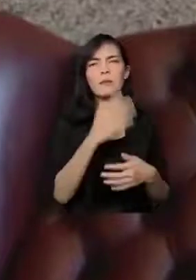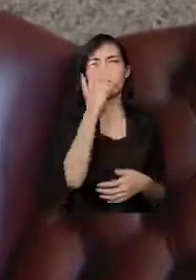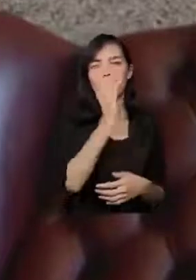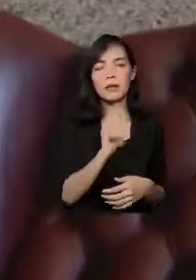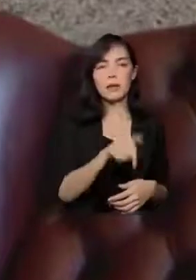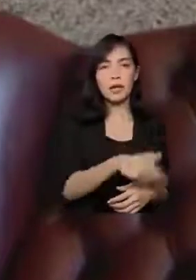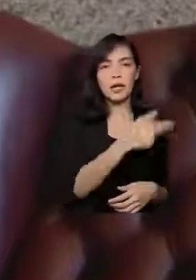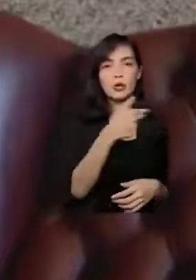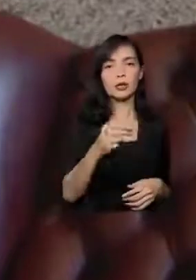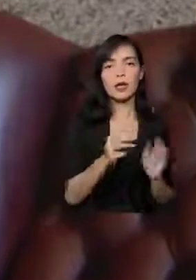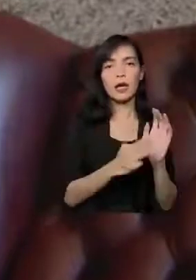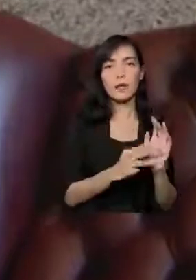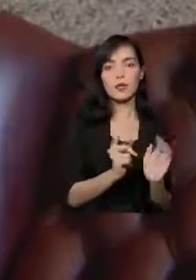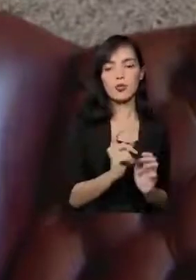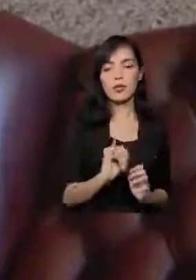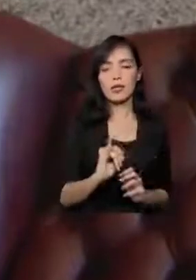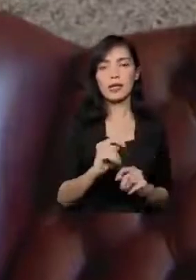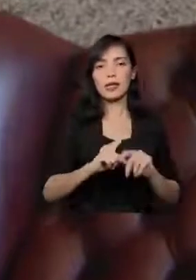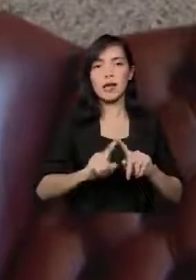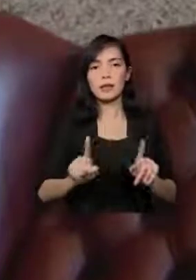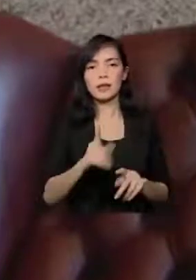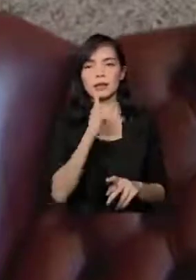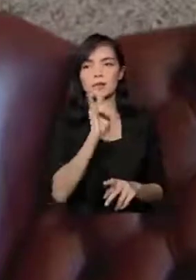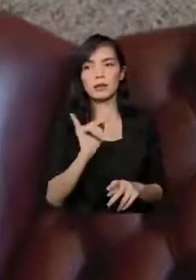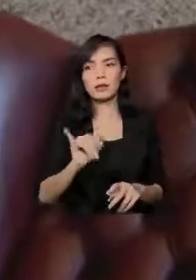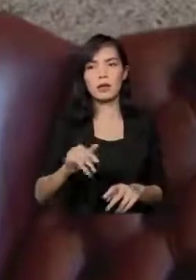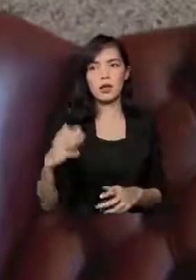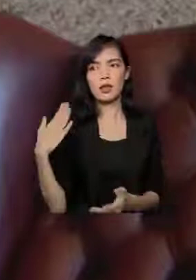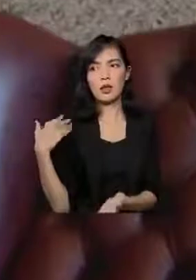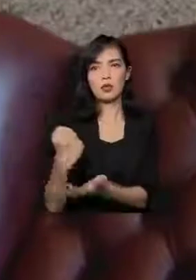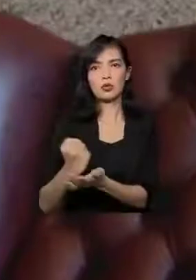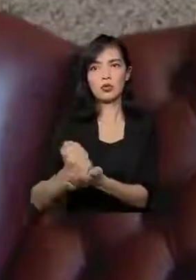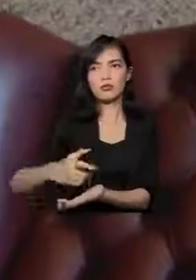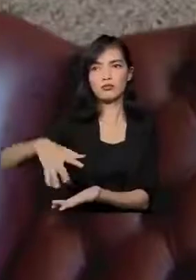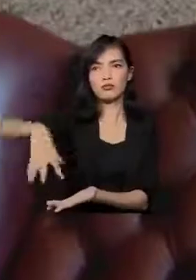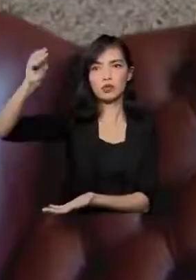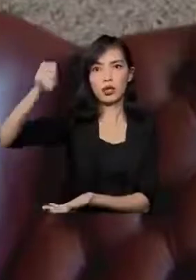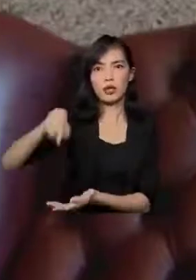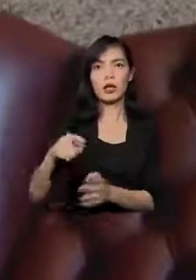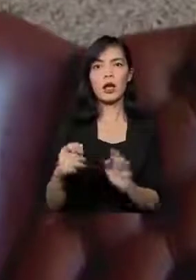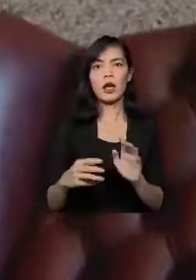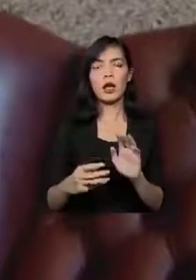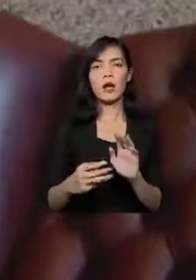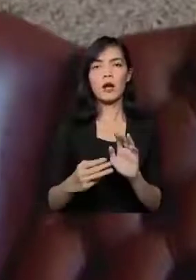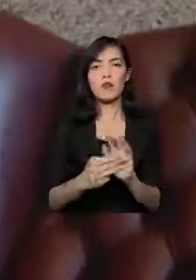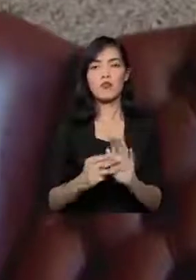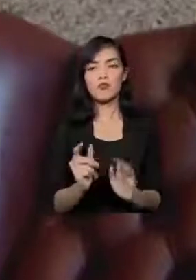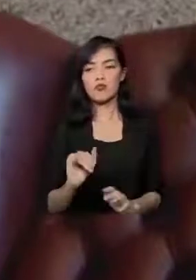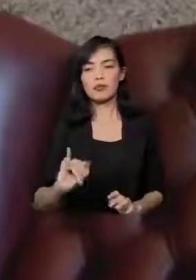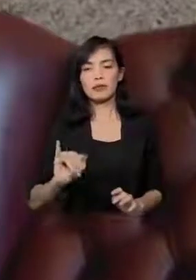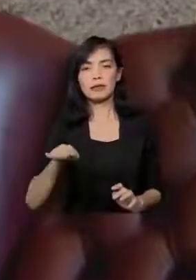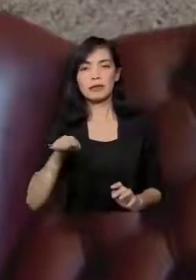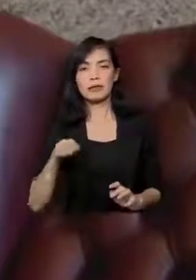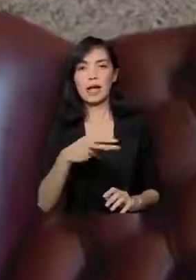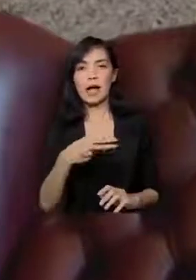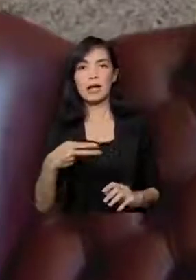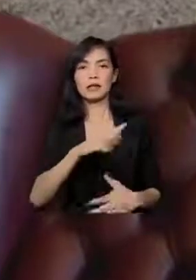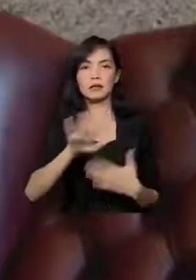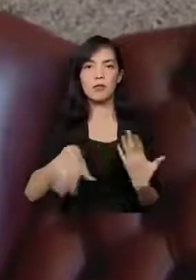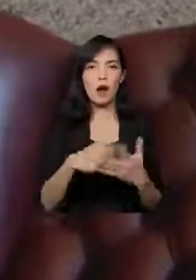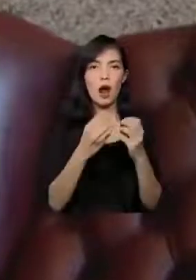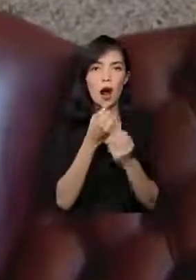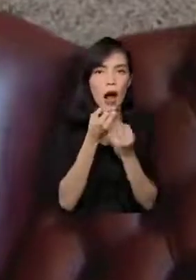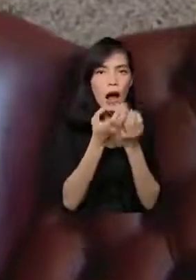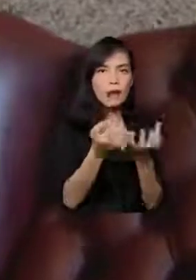sebuah kewenangan yang cukup Sentral sehingga seluruh pengajaran kemudian